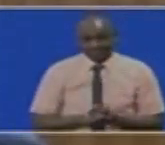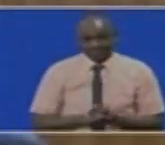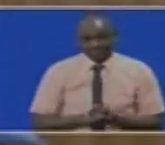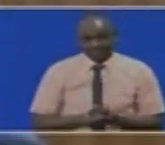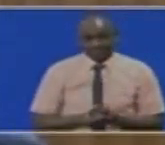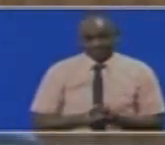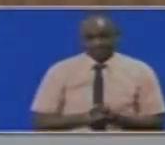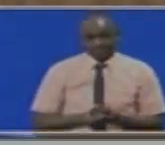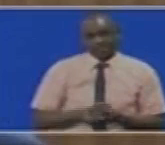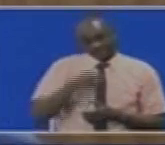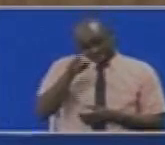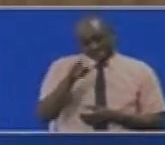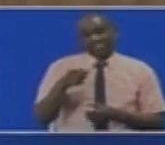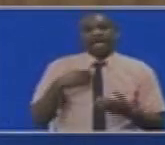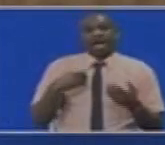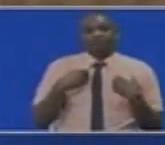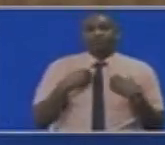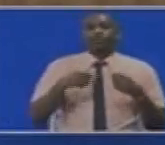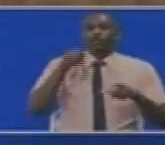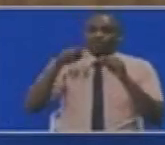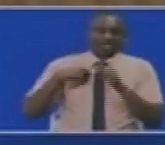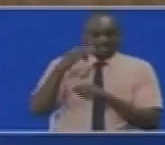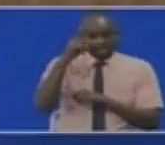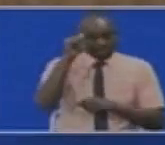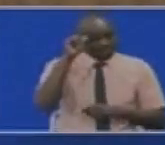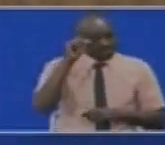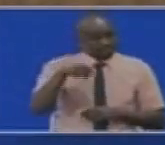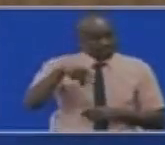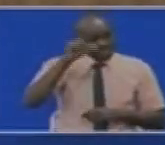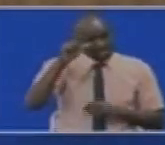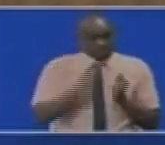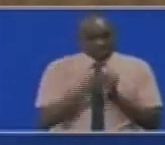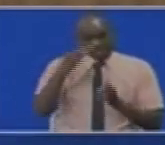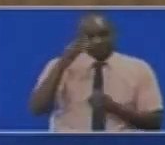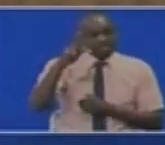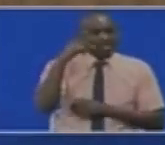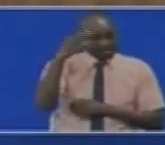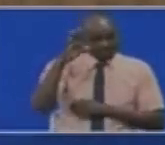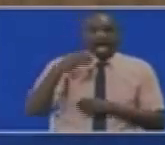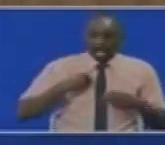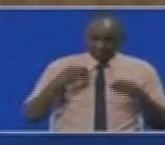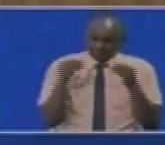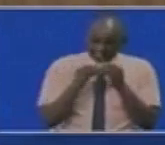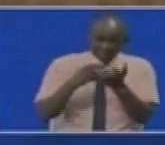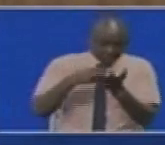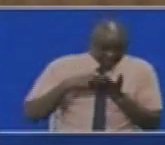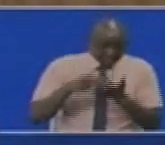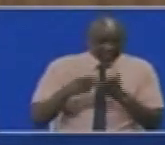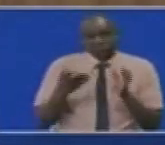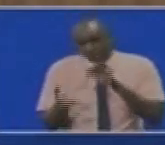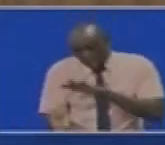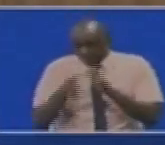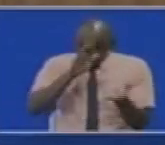The JEC, duly constituted by the nominees of the KPL and the FKF, shall convene a meeting and discuss the merits, modalities